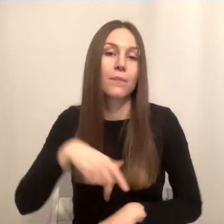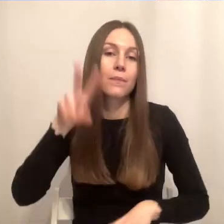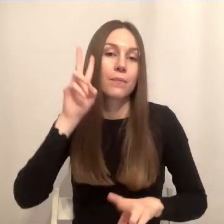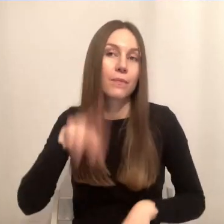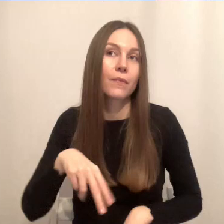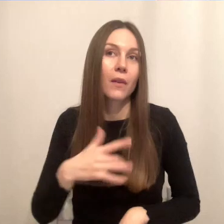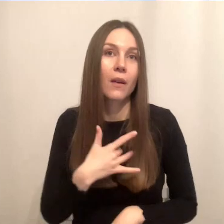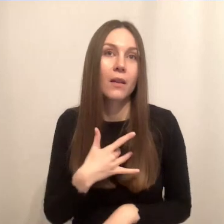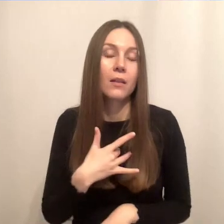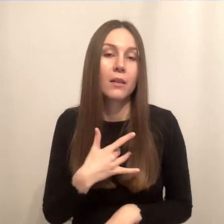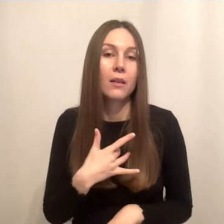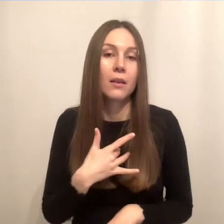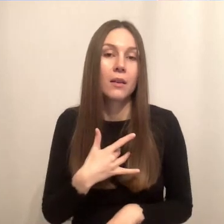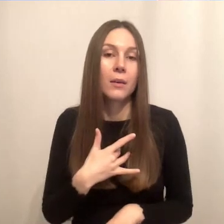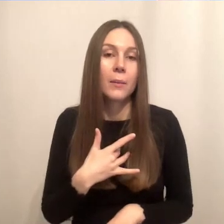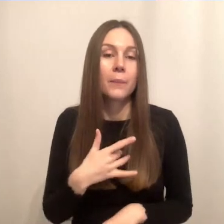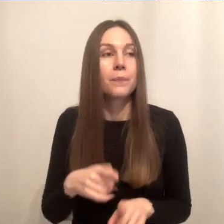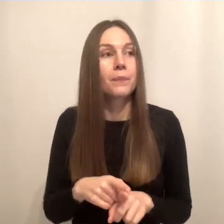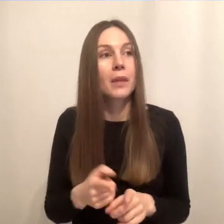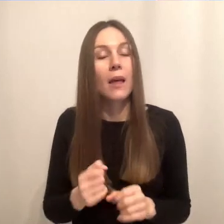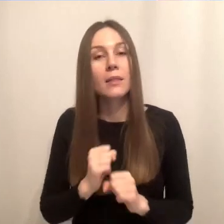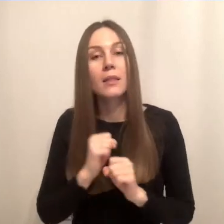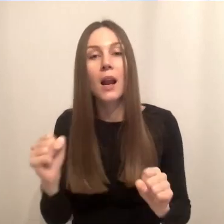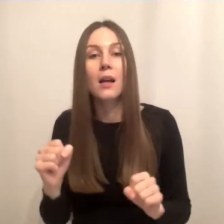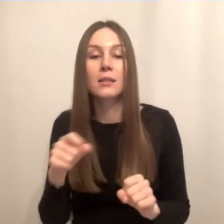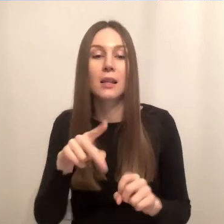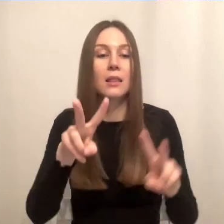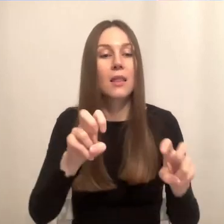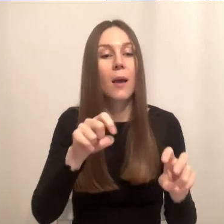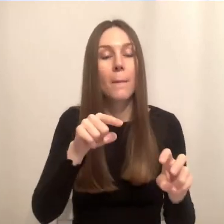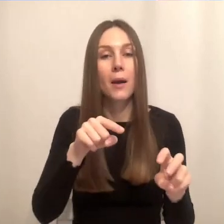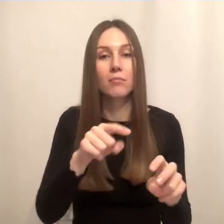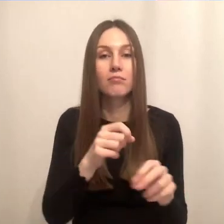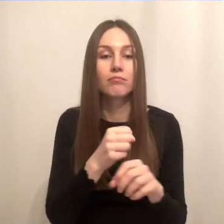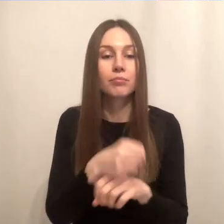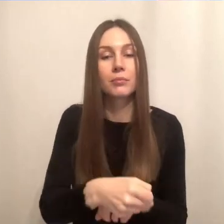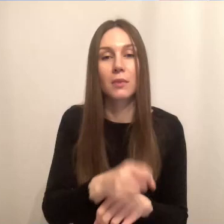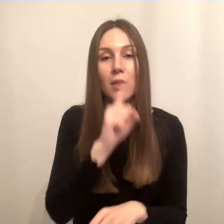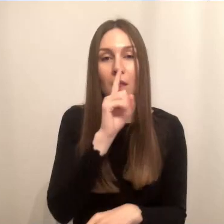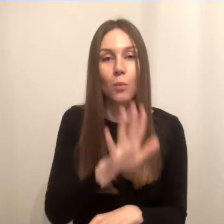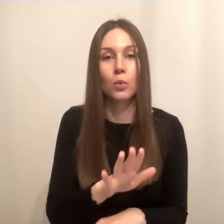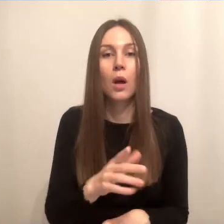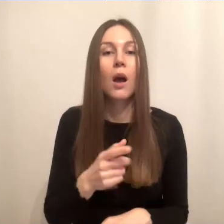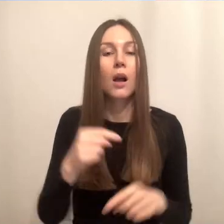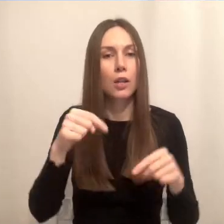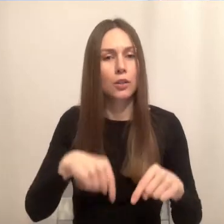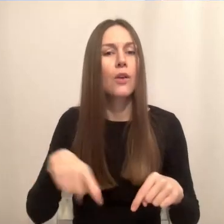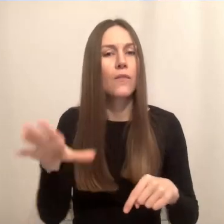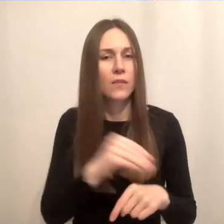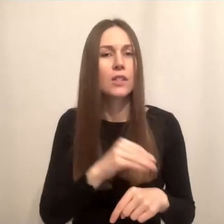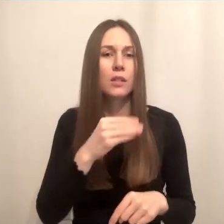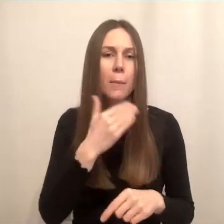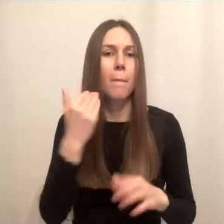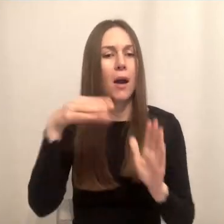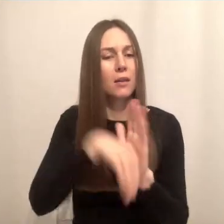drąsiai nebandyčiau spausti šios temos, kad pas mus visi turi turėti politinę priklausomybę.